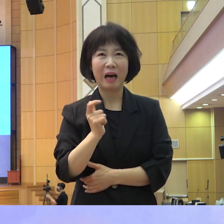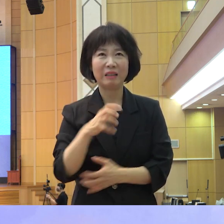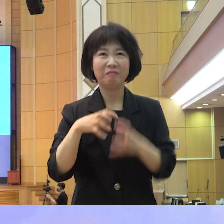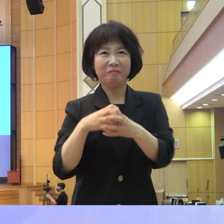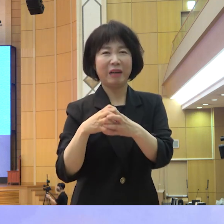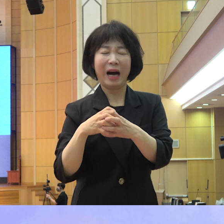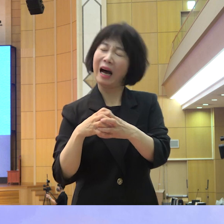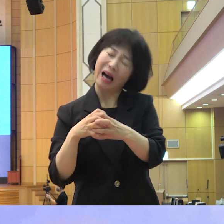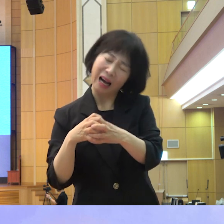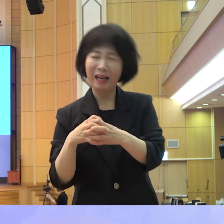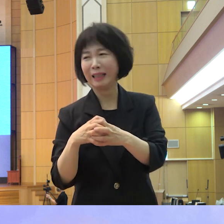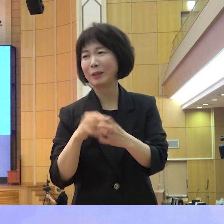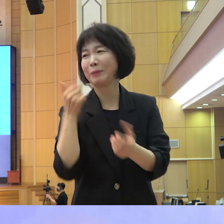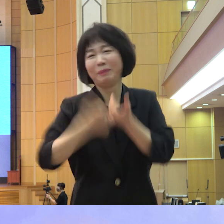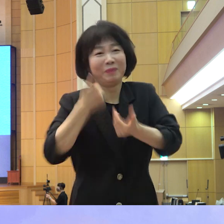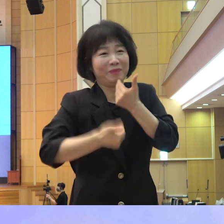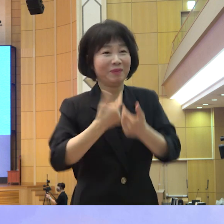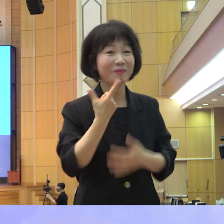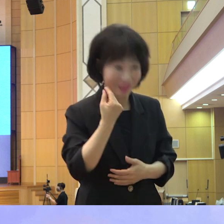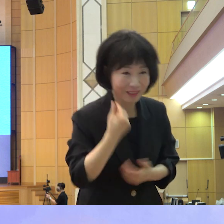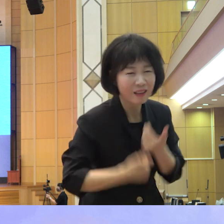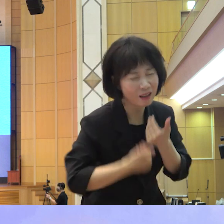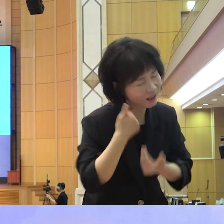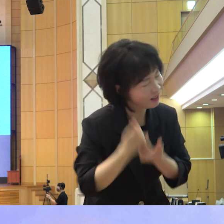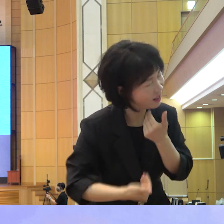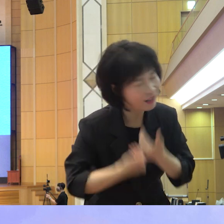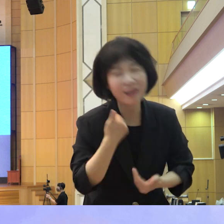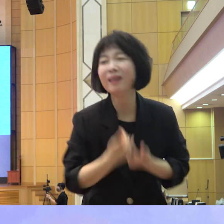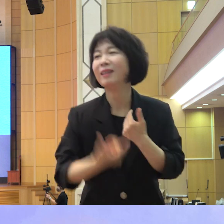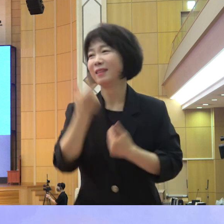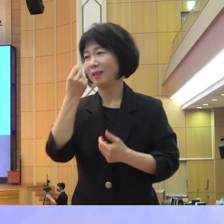실패했습니다. 크게 성공할 줄 알았는데.